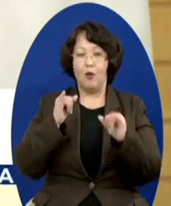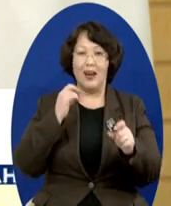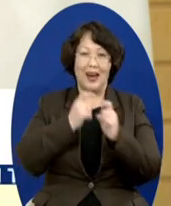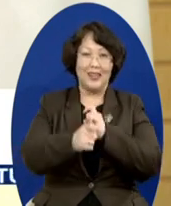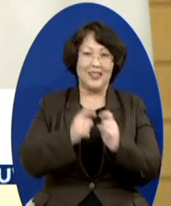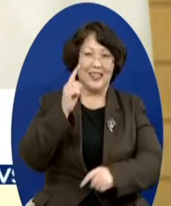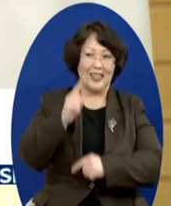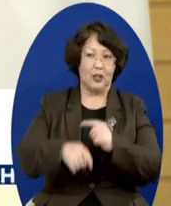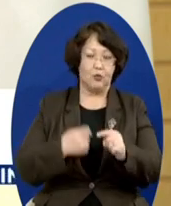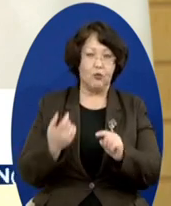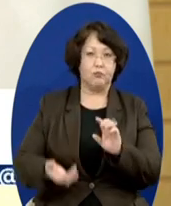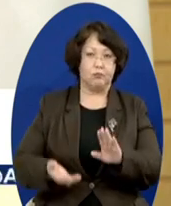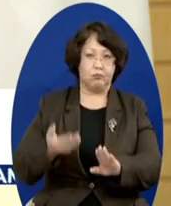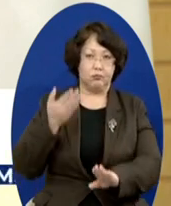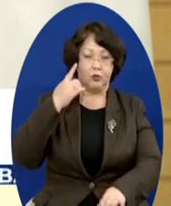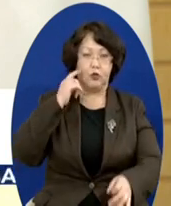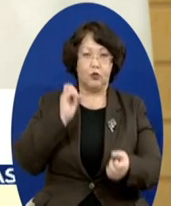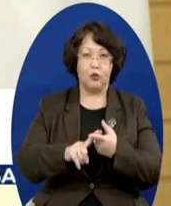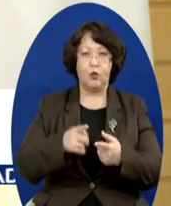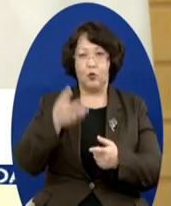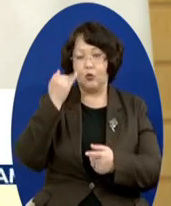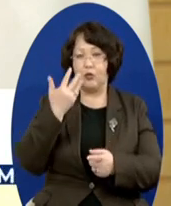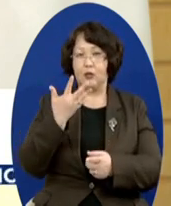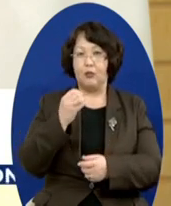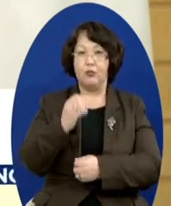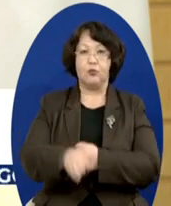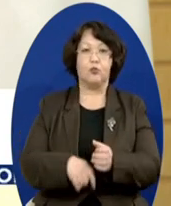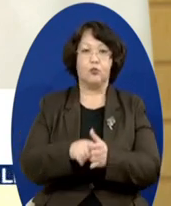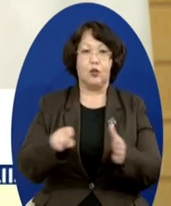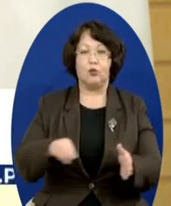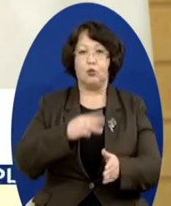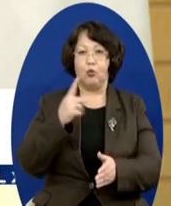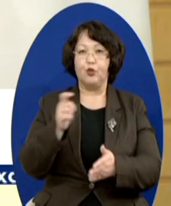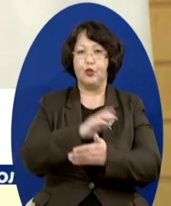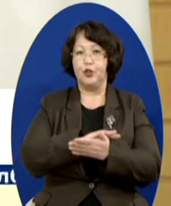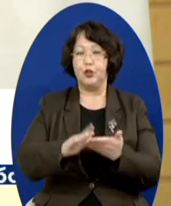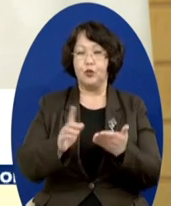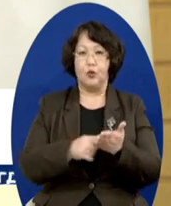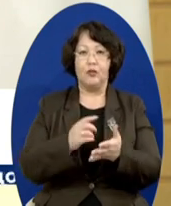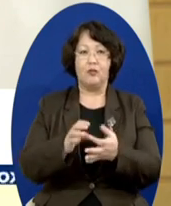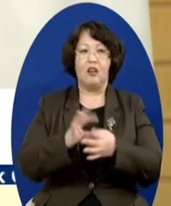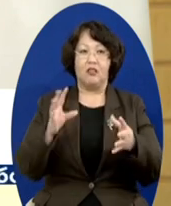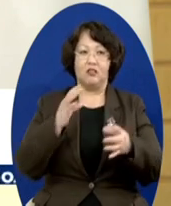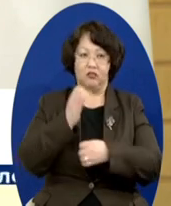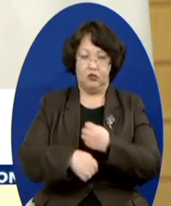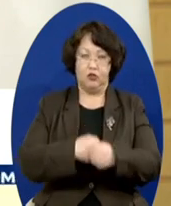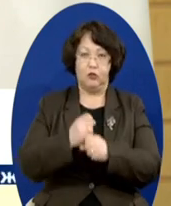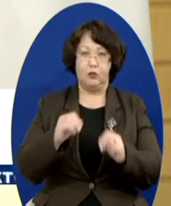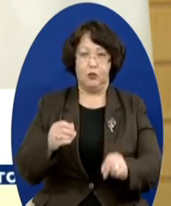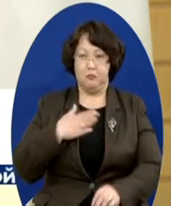харилцаагаа илүү агсан түвшинд хүрэхийг зорьсон ирэх 50 жилийн түүхийн шин хуудсыг эхлүүлэх жил болж байна.